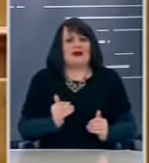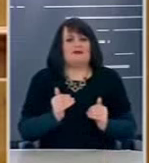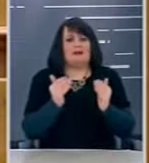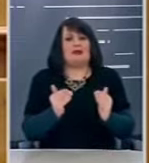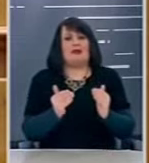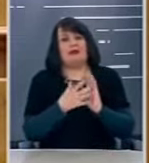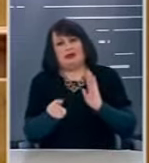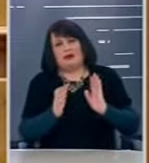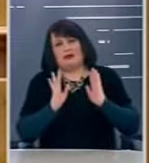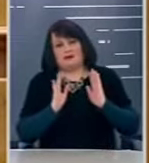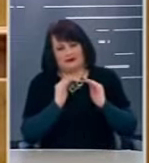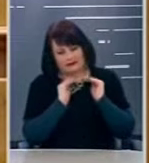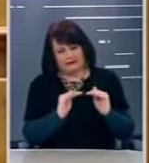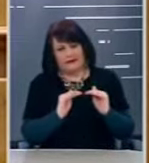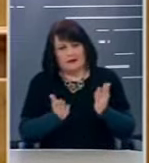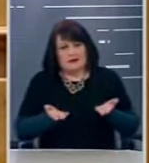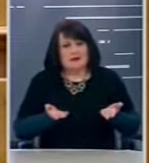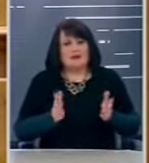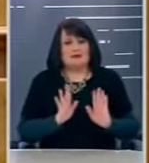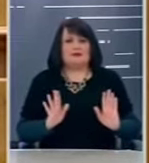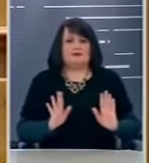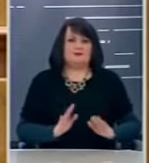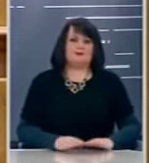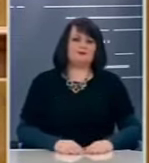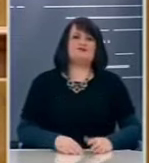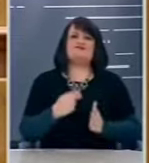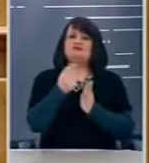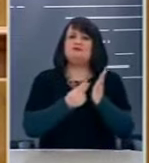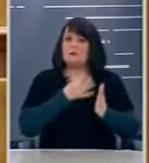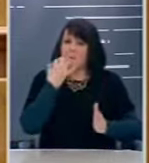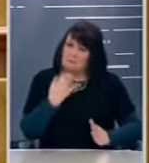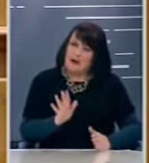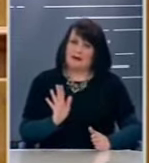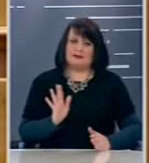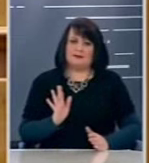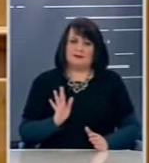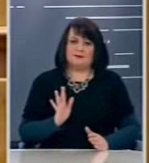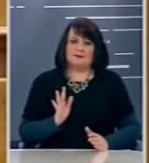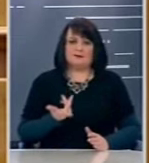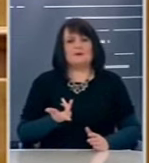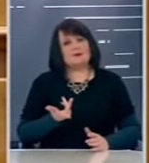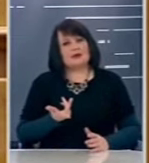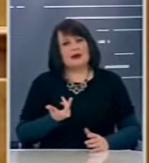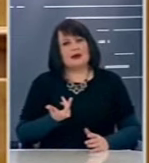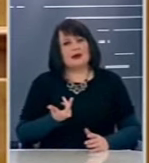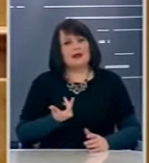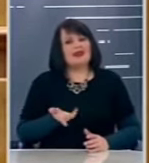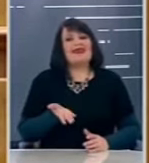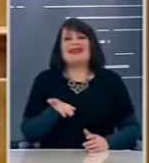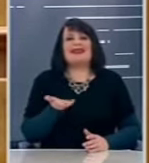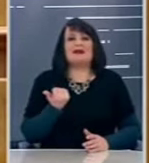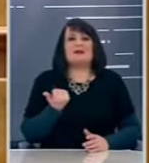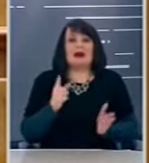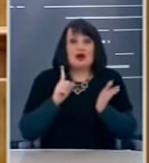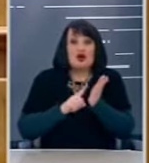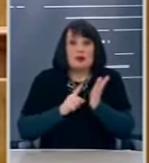Άλλωστε, επαναλαμβάνουμε κάτι το οποίο πολλάκι σε έχουμε τονίσει, ότι δεν υπάρχει το νομικό και